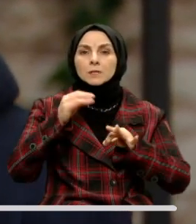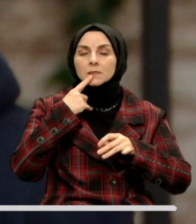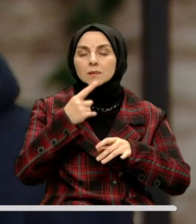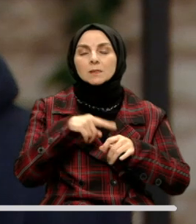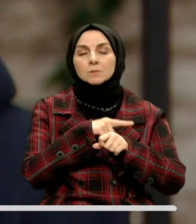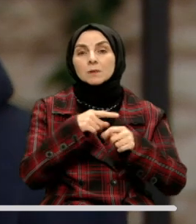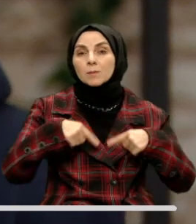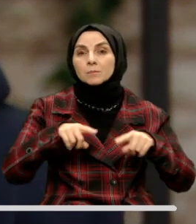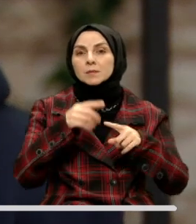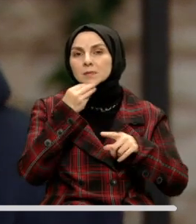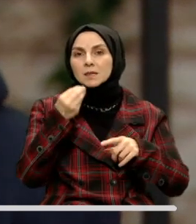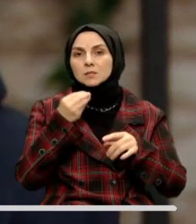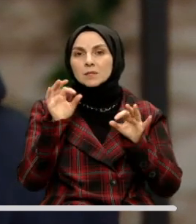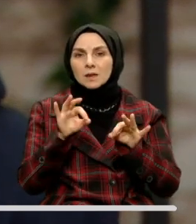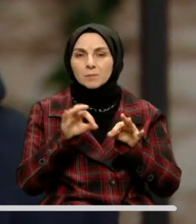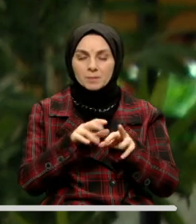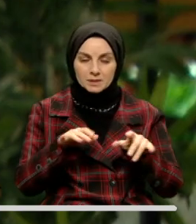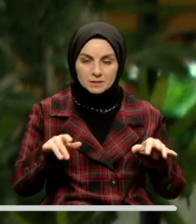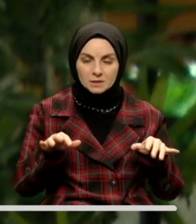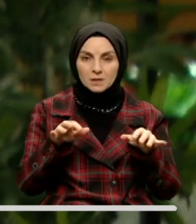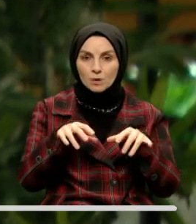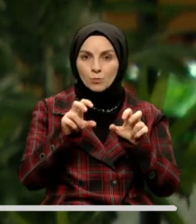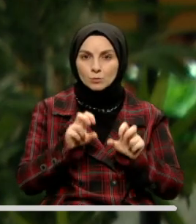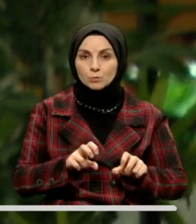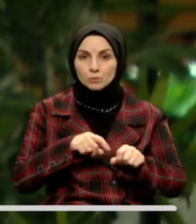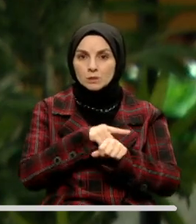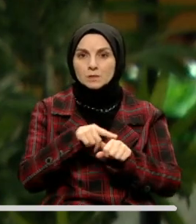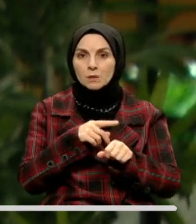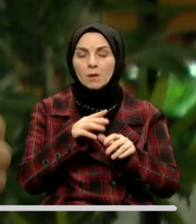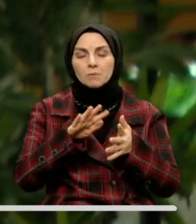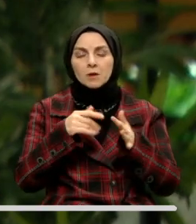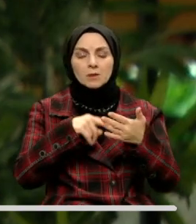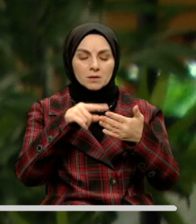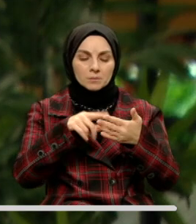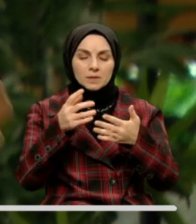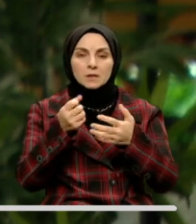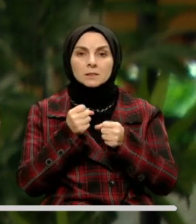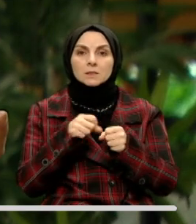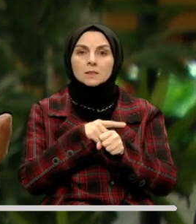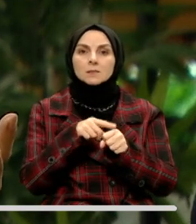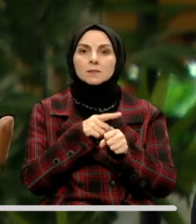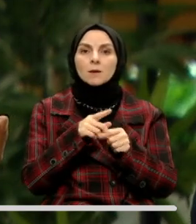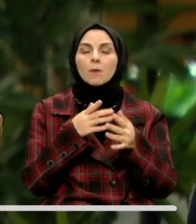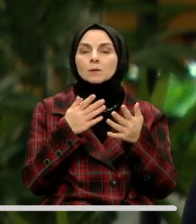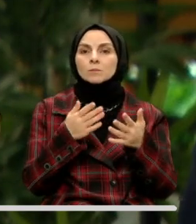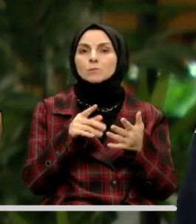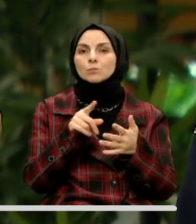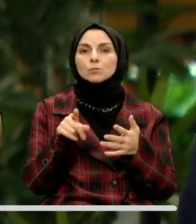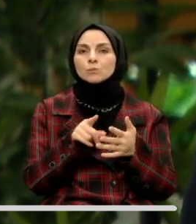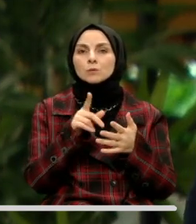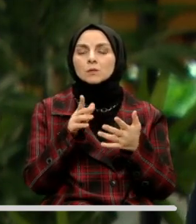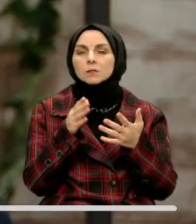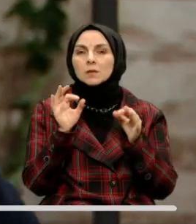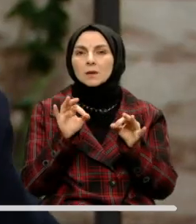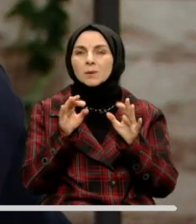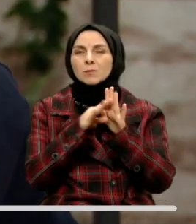hani gençlerin hep böyle bilgisayar başına oturduklarında ya da ellerine telefon, tablet aldıklarında uygulamalara girip böyle vakit geçirdiklerini düşünüyoruz. Aslında